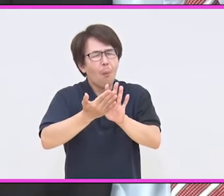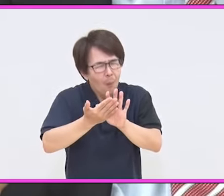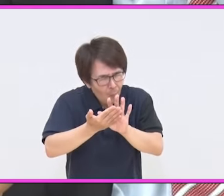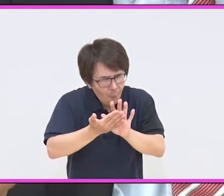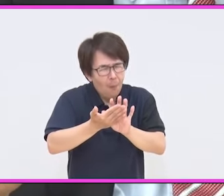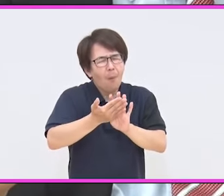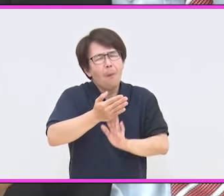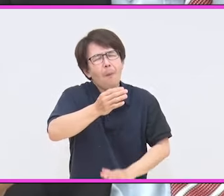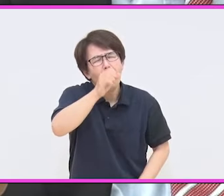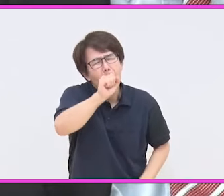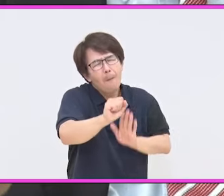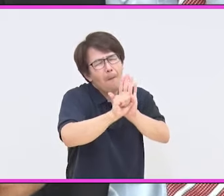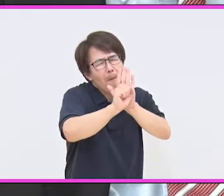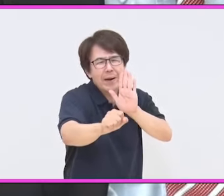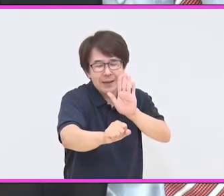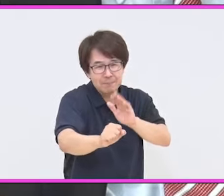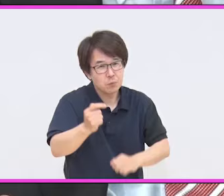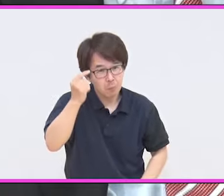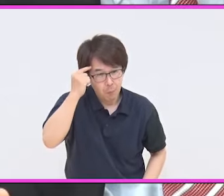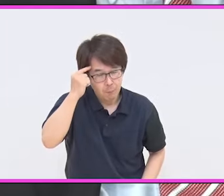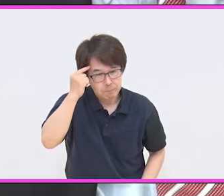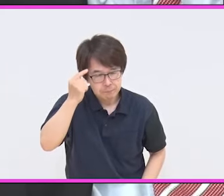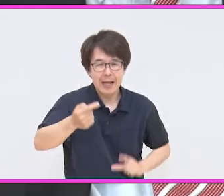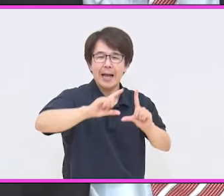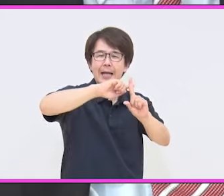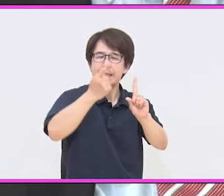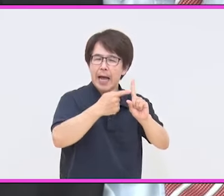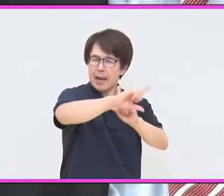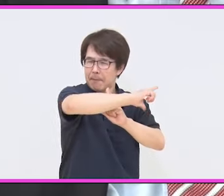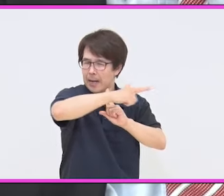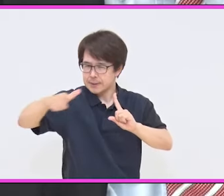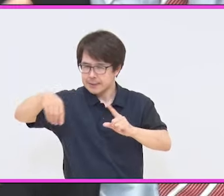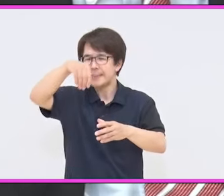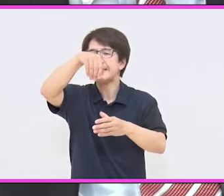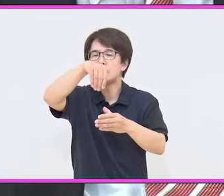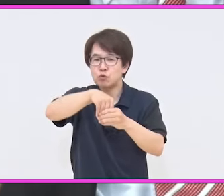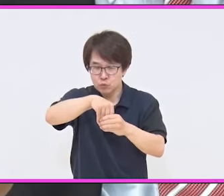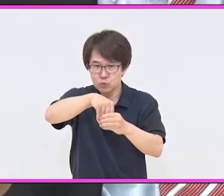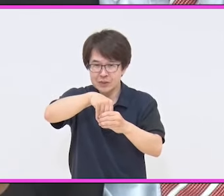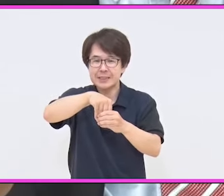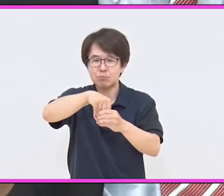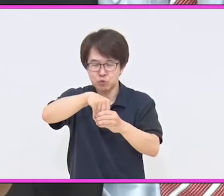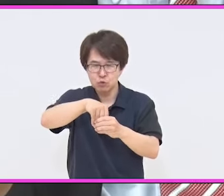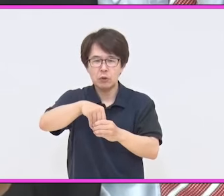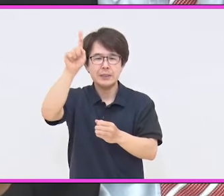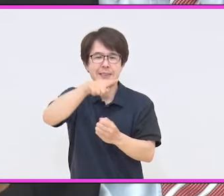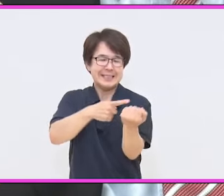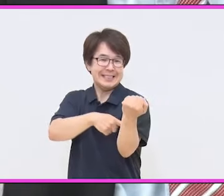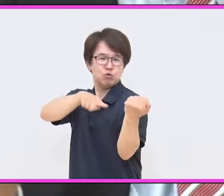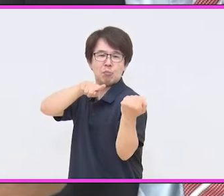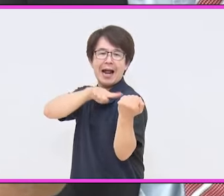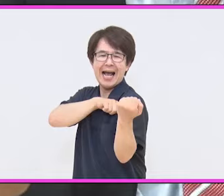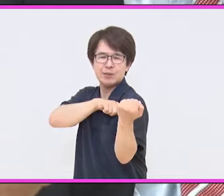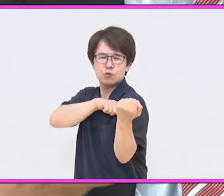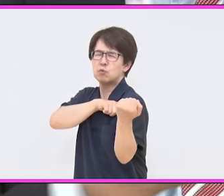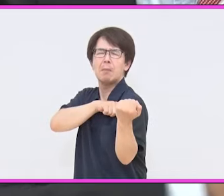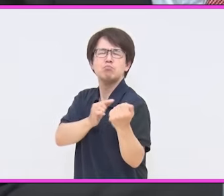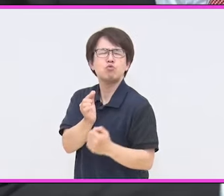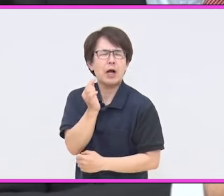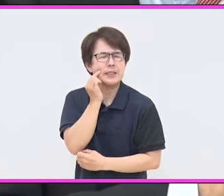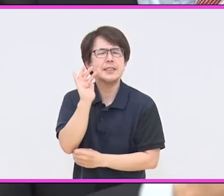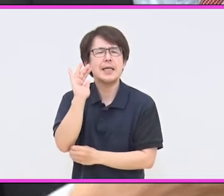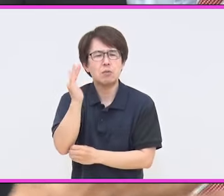その有効だ。それからダイバーシティ・インクルージョン・ヒューマン・ライツってすごく難しいんですけど、パラスポーツ通